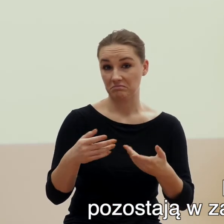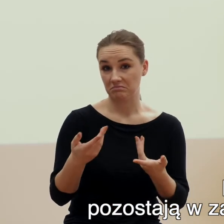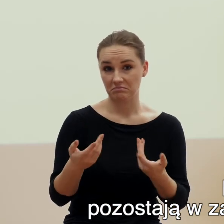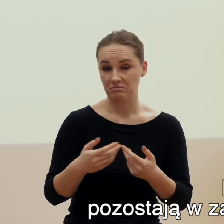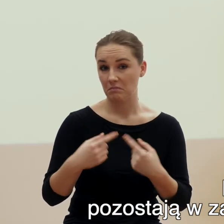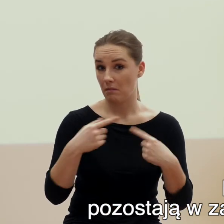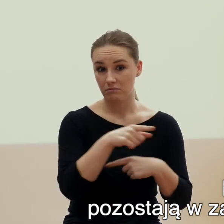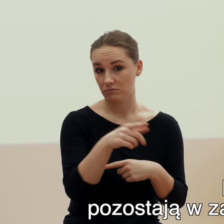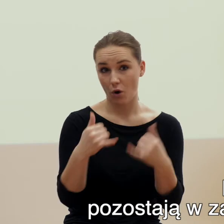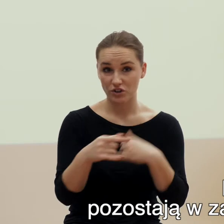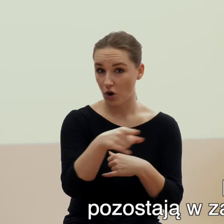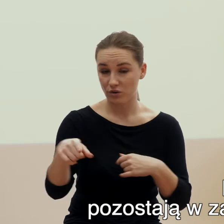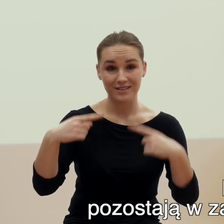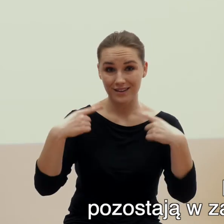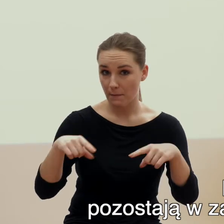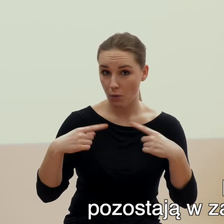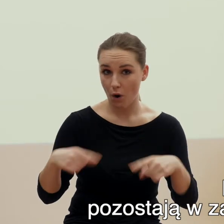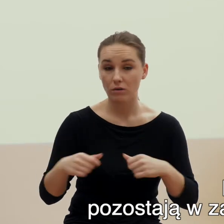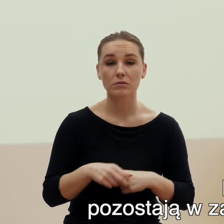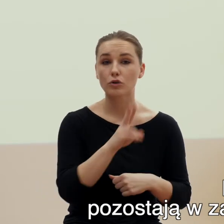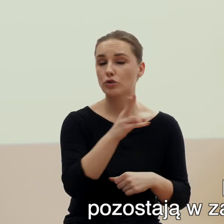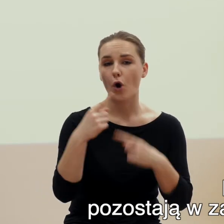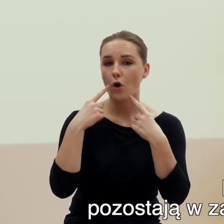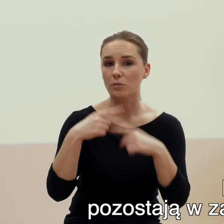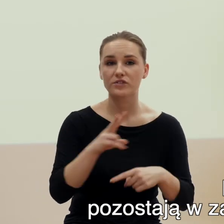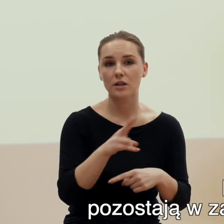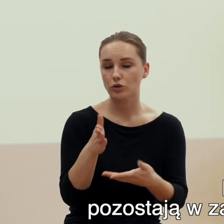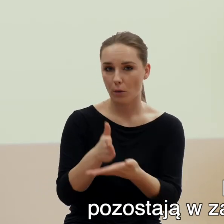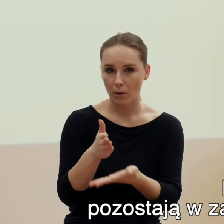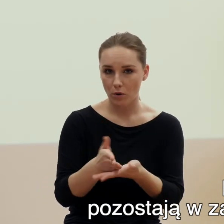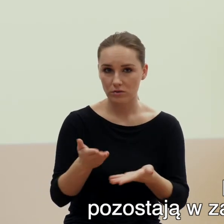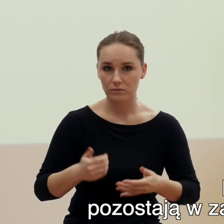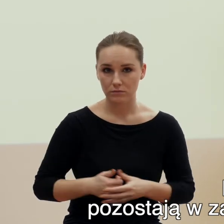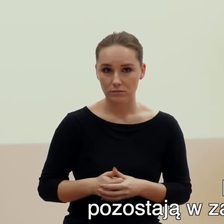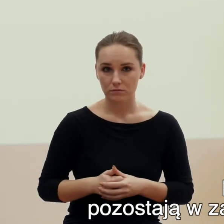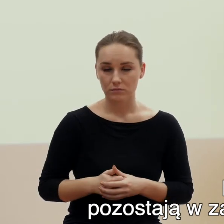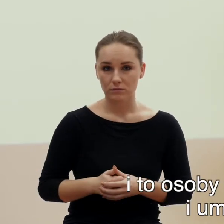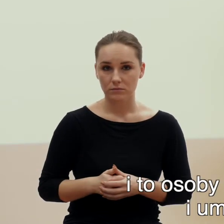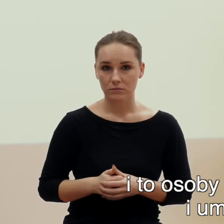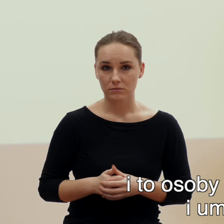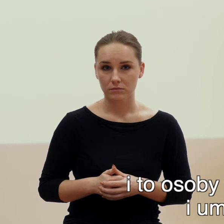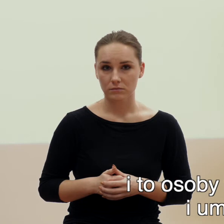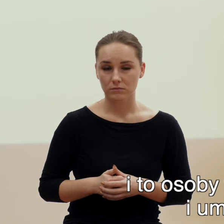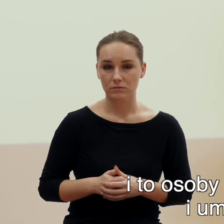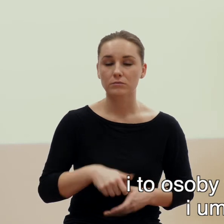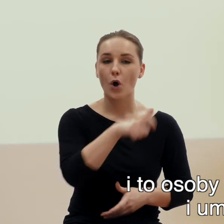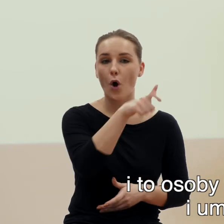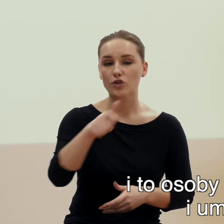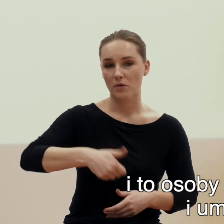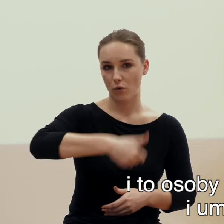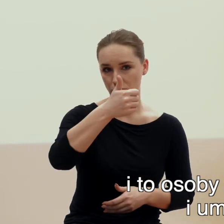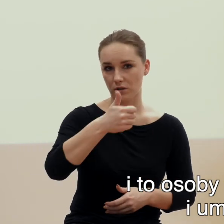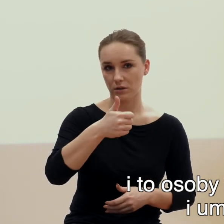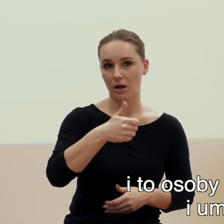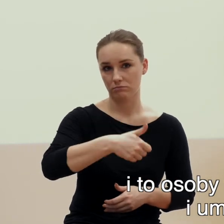pozostają w zakresie odpowiedzialności osób funkcyjnych, i to osoby funkcyjne, wykorzystując swoją